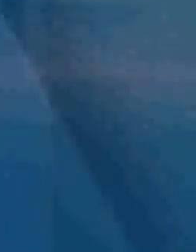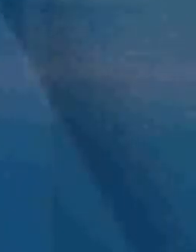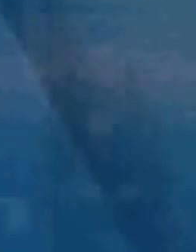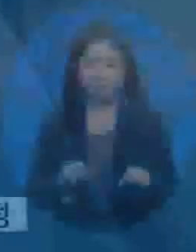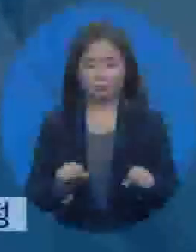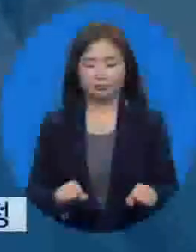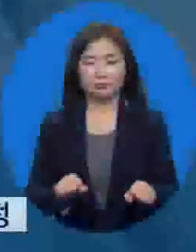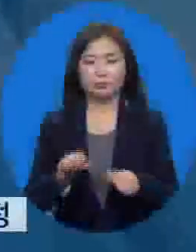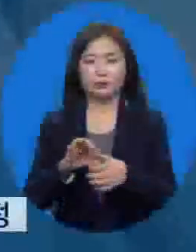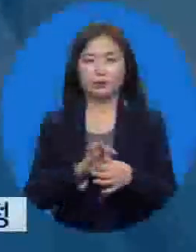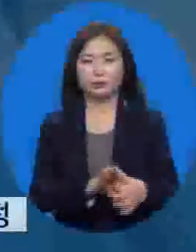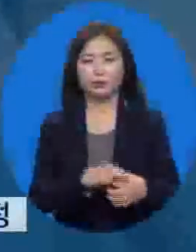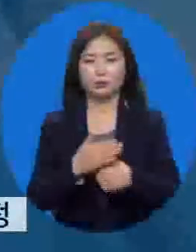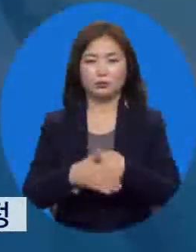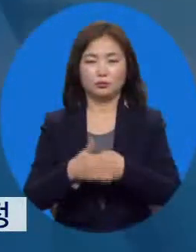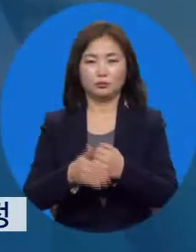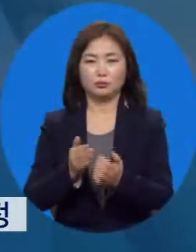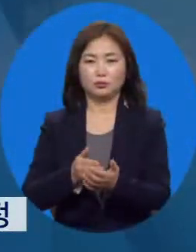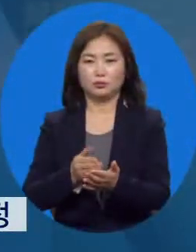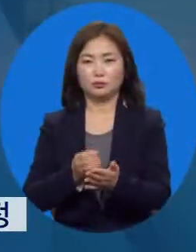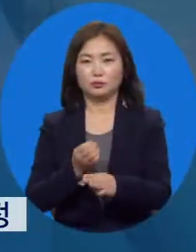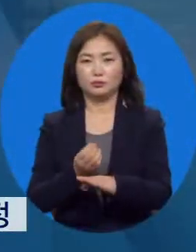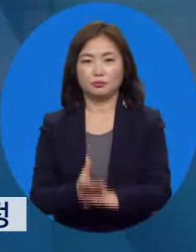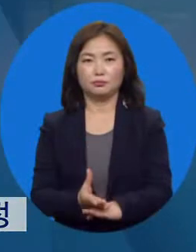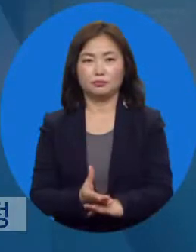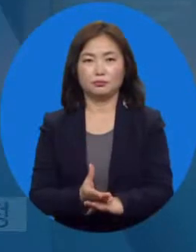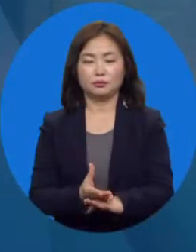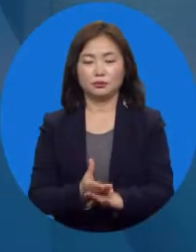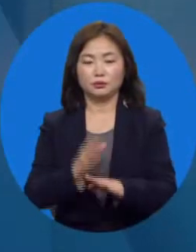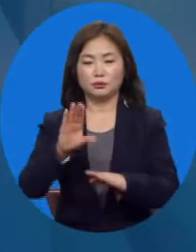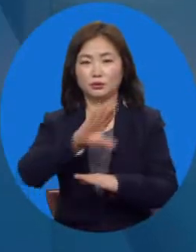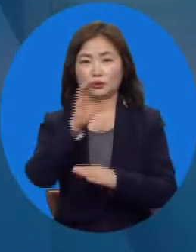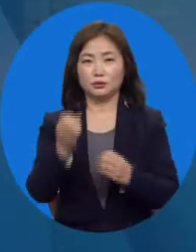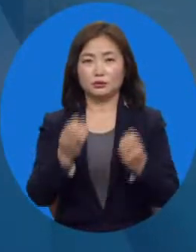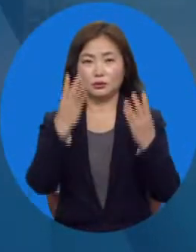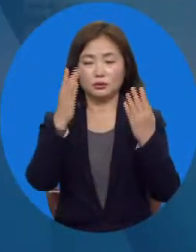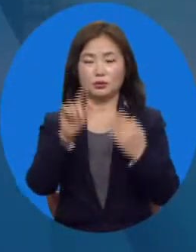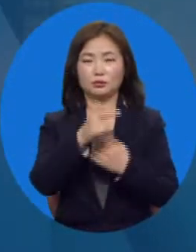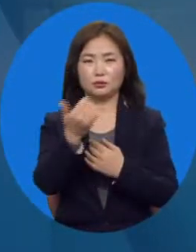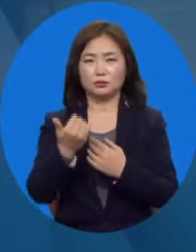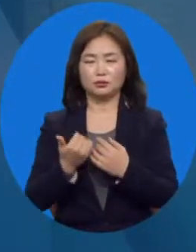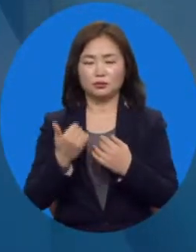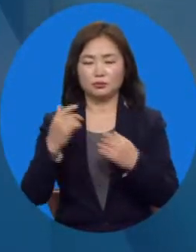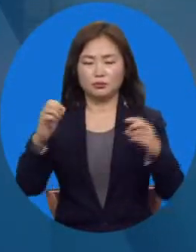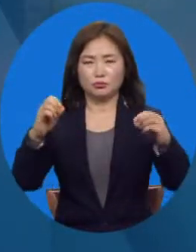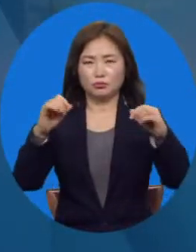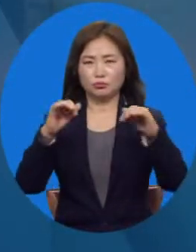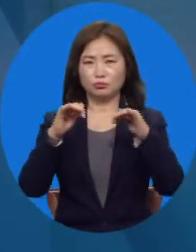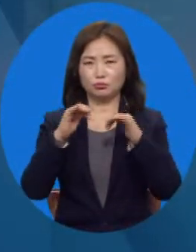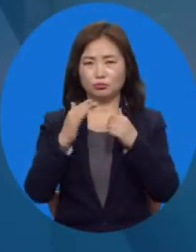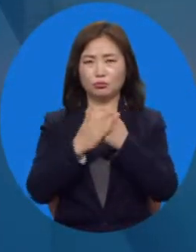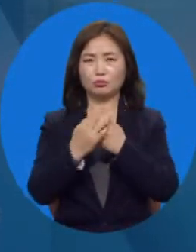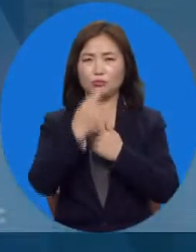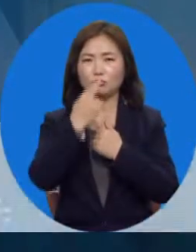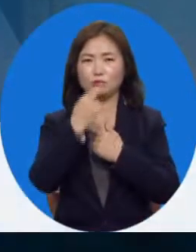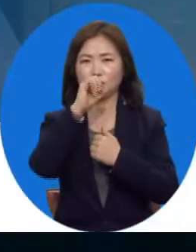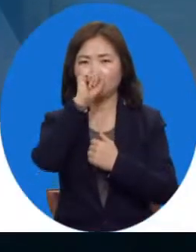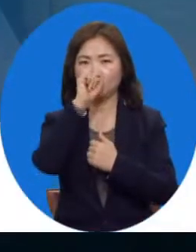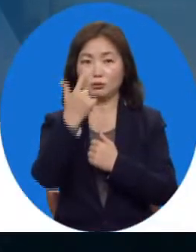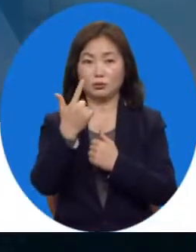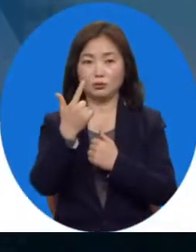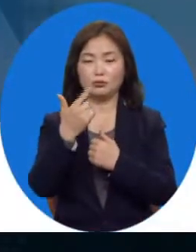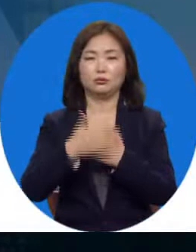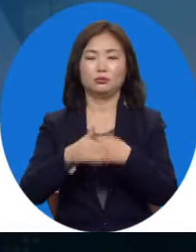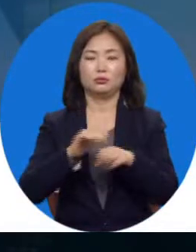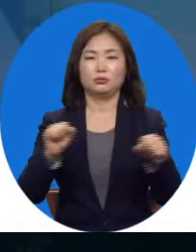여러분, 안녕하십니까? 계속해서 대구에서 전해드립니다. 성탄절을 하루 앞두고 미세먼지 때문에 공기 질이 좋지